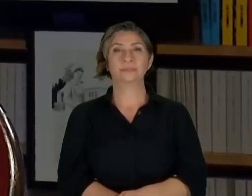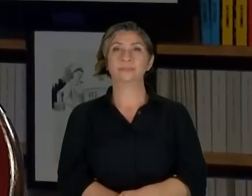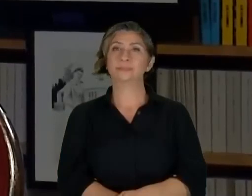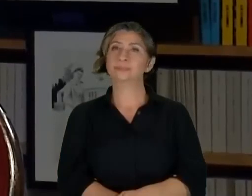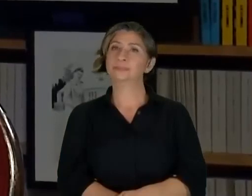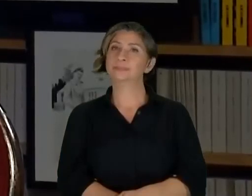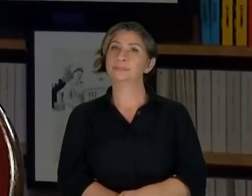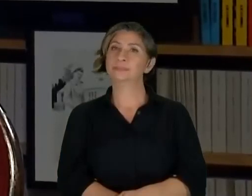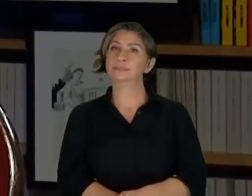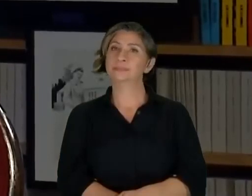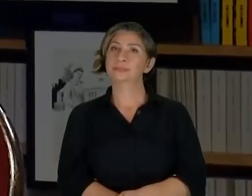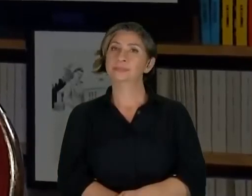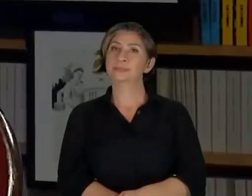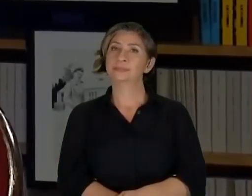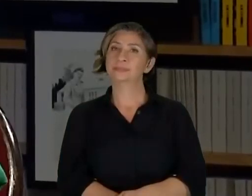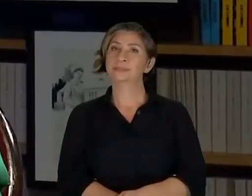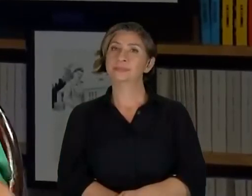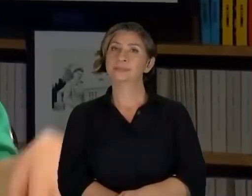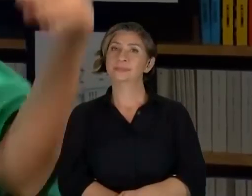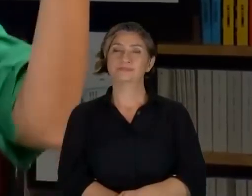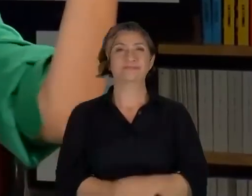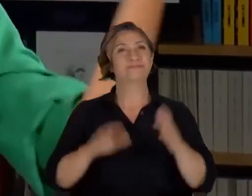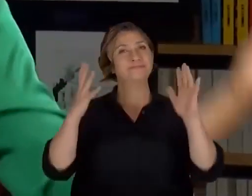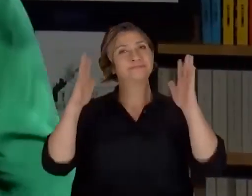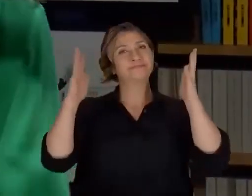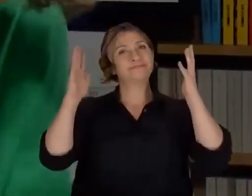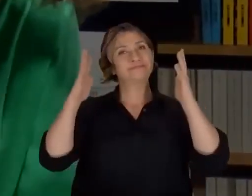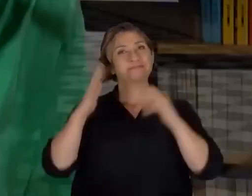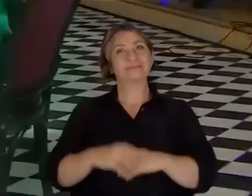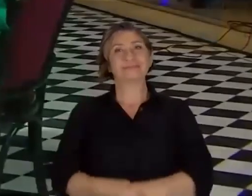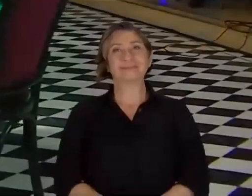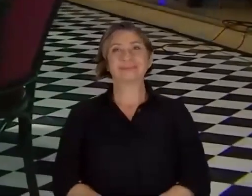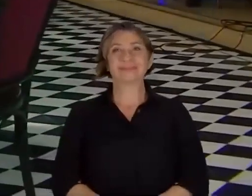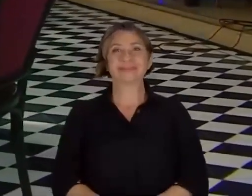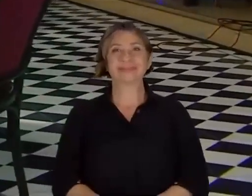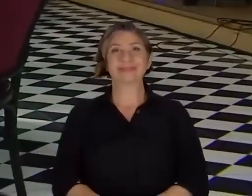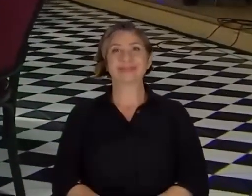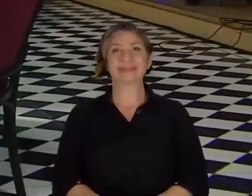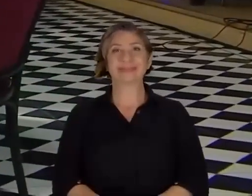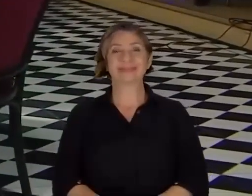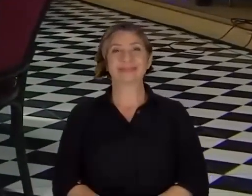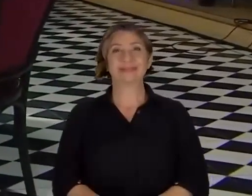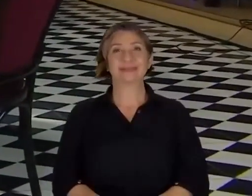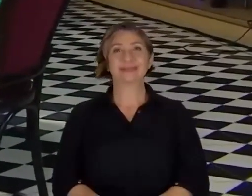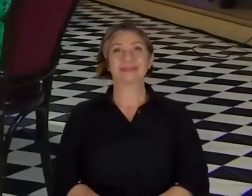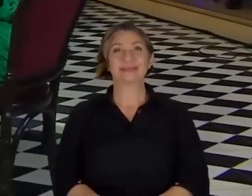Valentine's Day. Harikulade. Ya bir mikrofon istiyorum